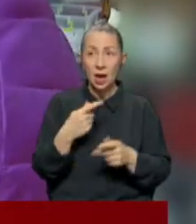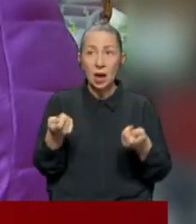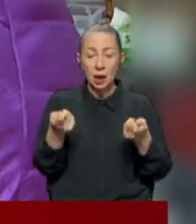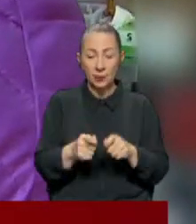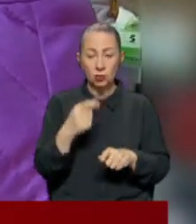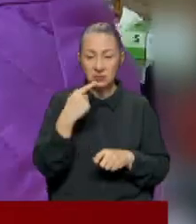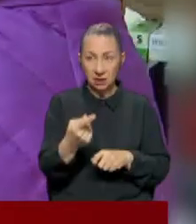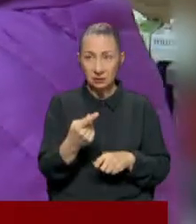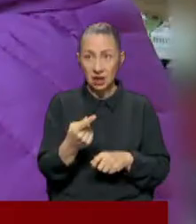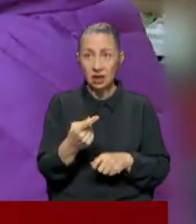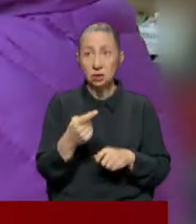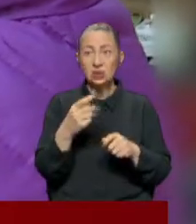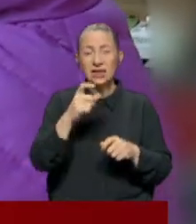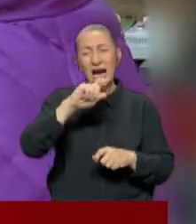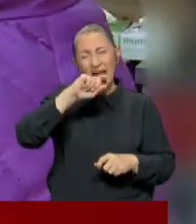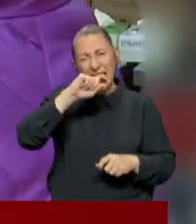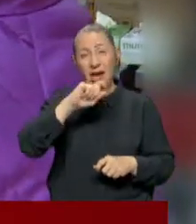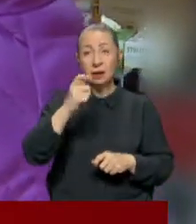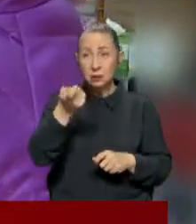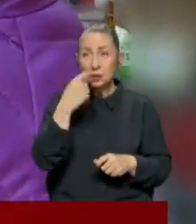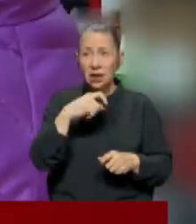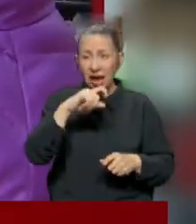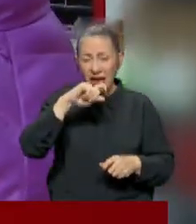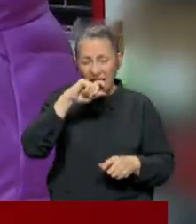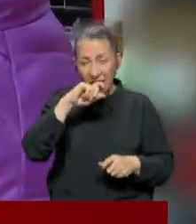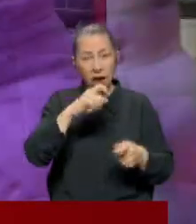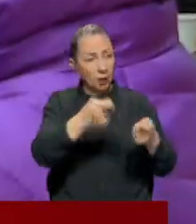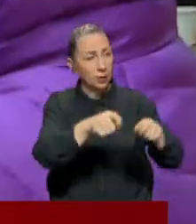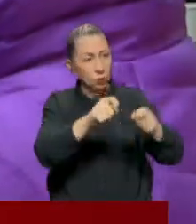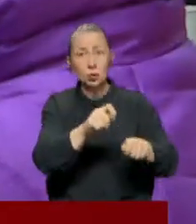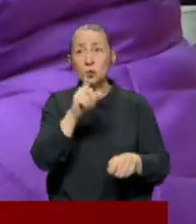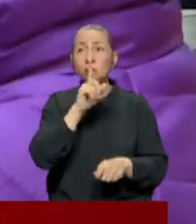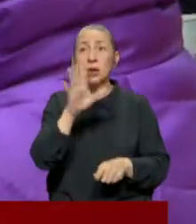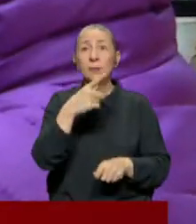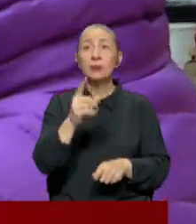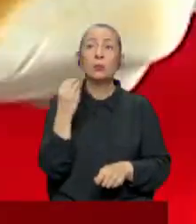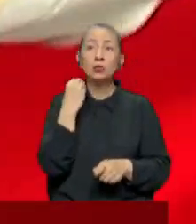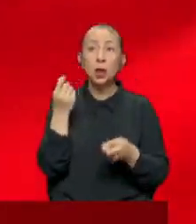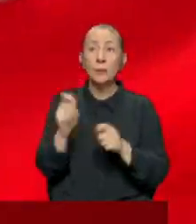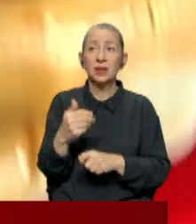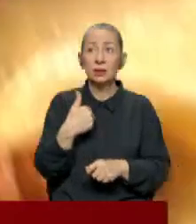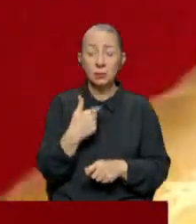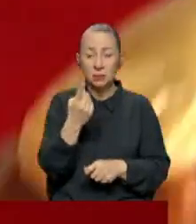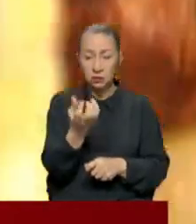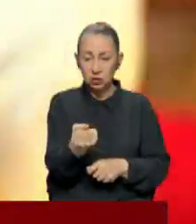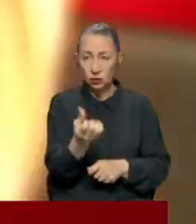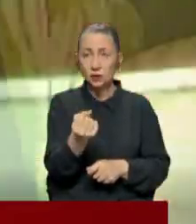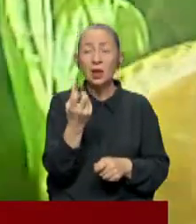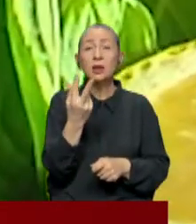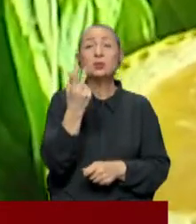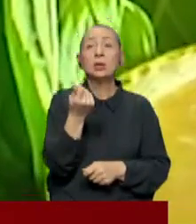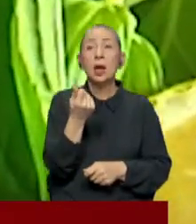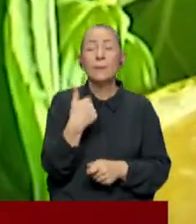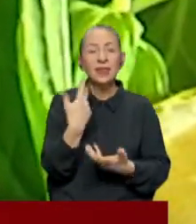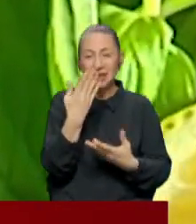kapatıyorum dediğim zamanlarda sık dışını dediler. Sık dışını diyen hepsi kapatıyor. 150 bin lira borçla kapattım ben. Bir sıkım çiğ köfte 7,5 lira. Şimdi ben